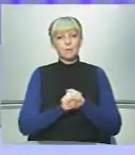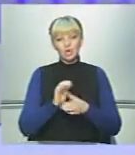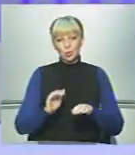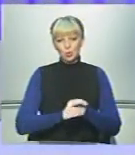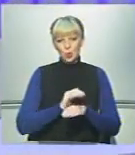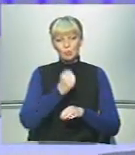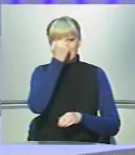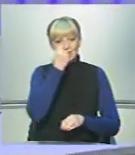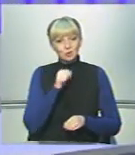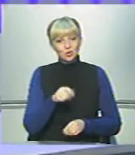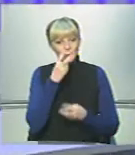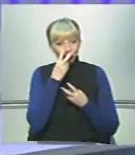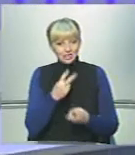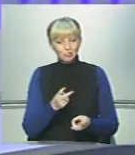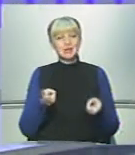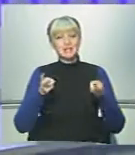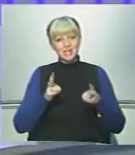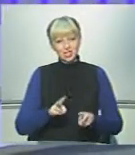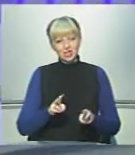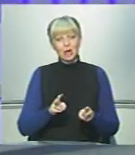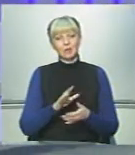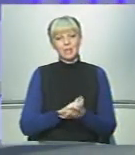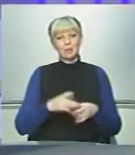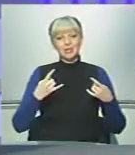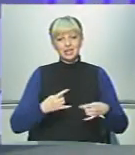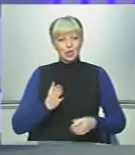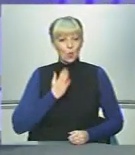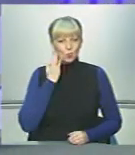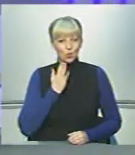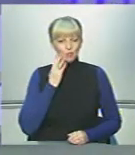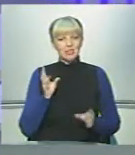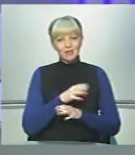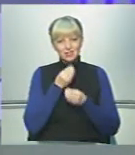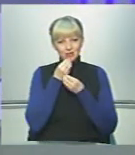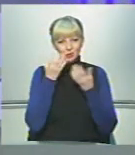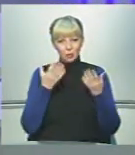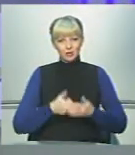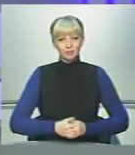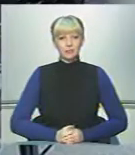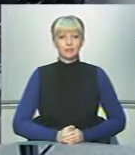добра. Дякуємо за те, що дивитесь. Залишайтесь надалі з телеканалом «Буковина». На все добре.